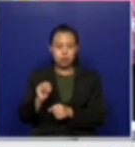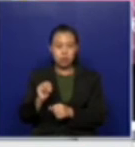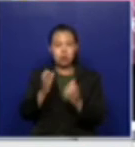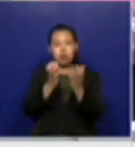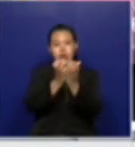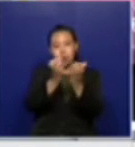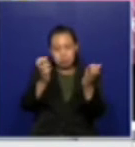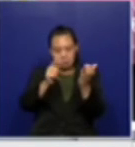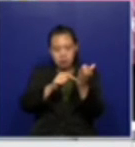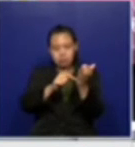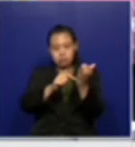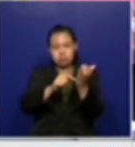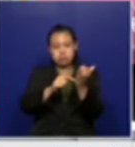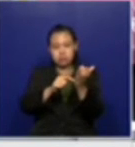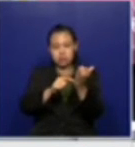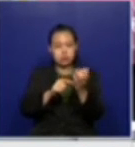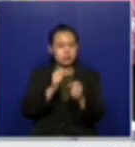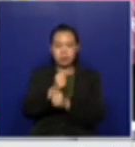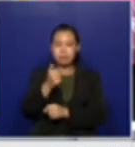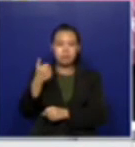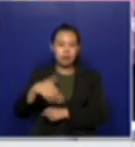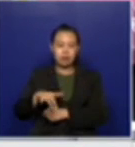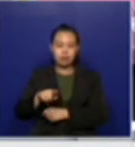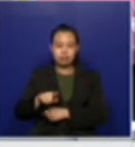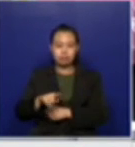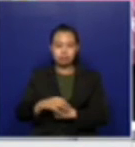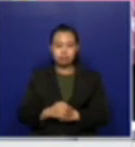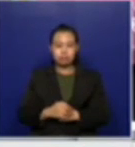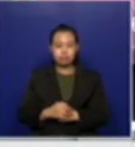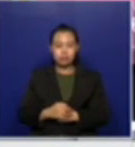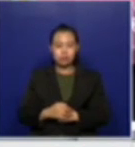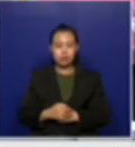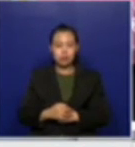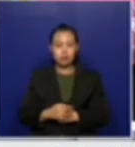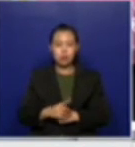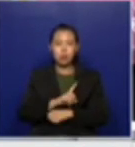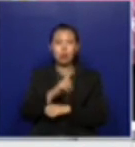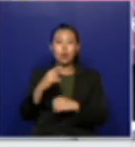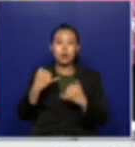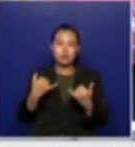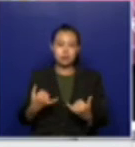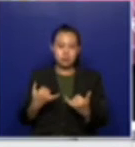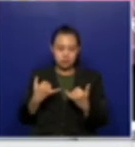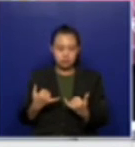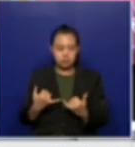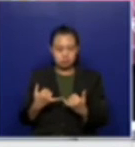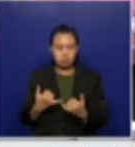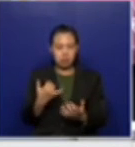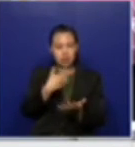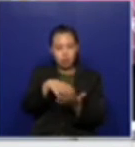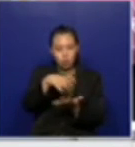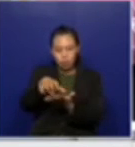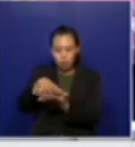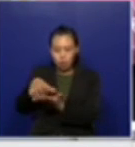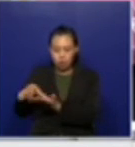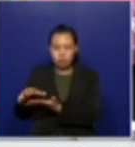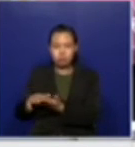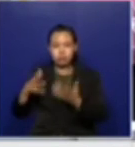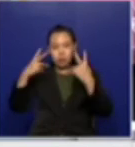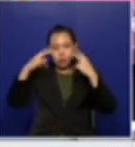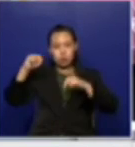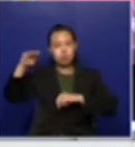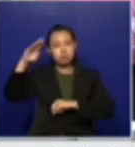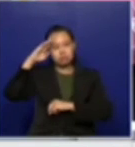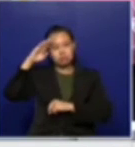คับใช้ท่านทำไม่ได้การเปิดอภิปรายครั้งนี้ชี้ให้เห็นว่าพลเอกประยุทธ์จันทร์โอช